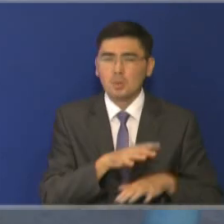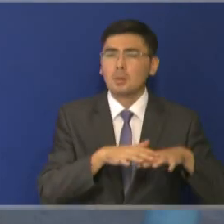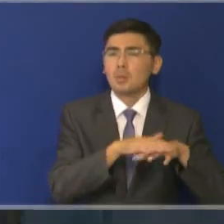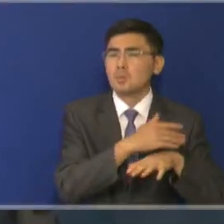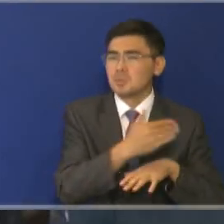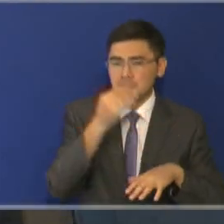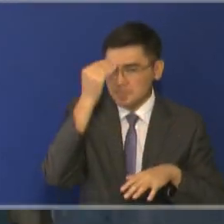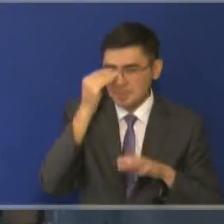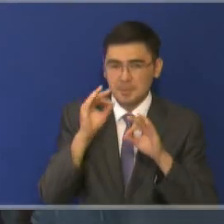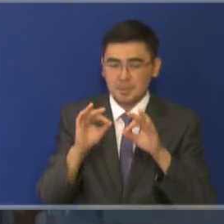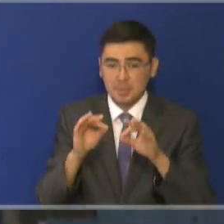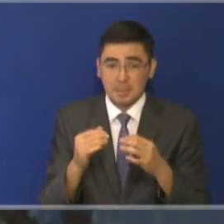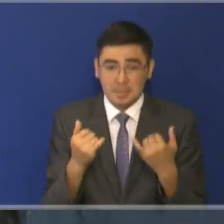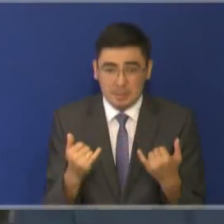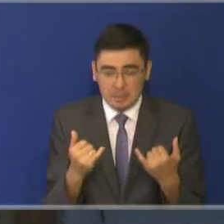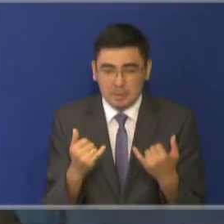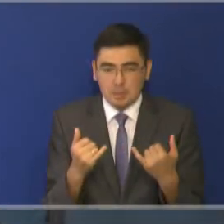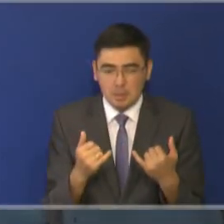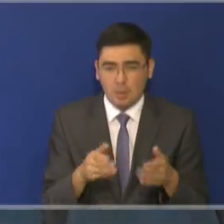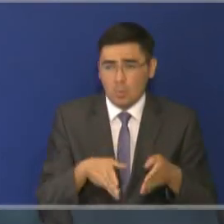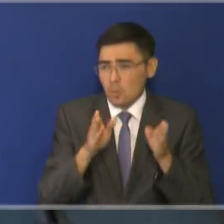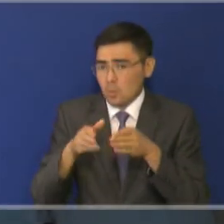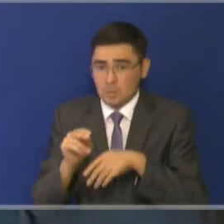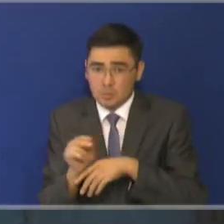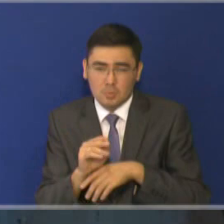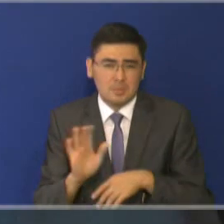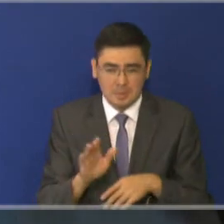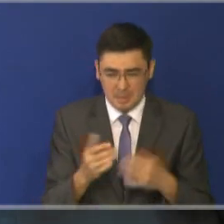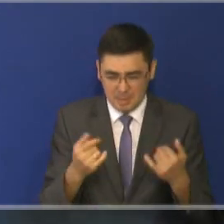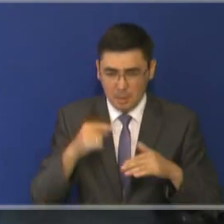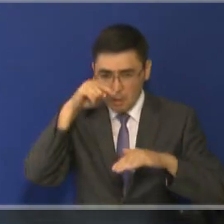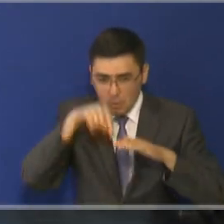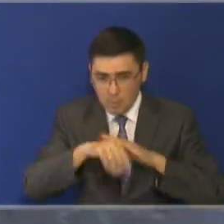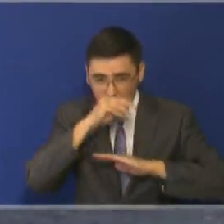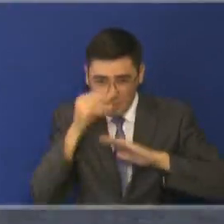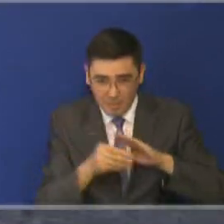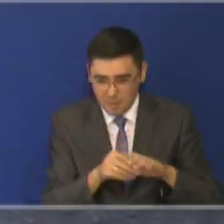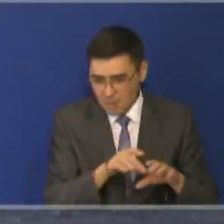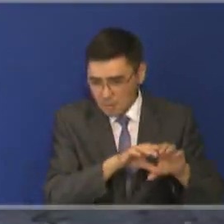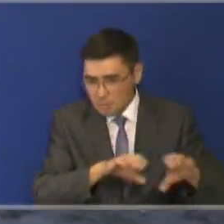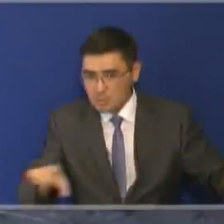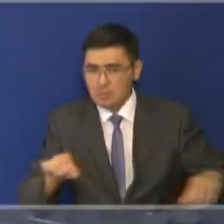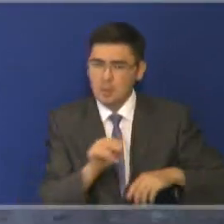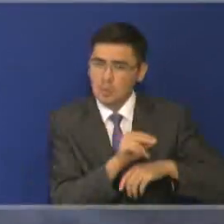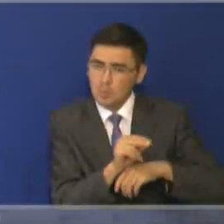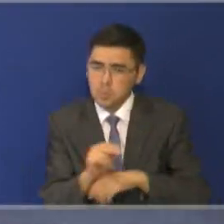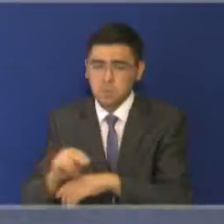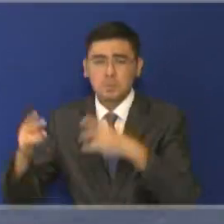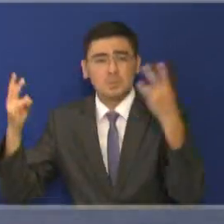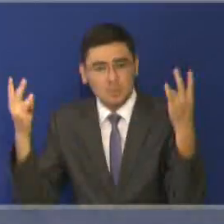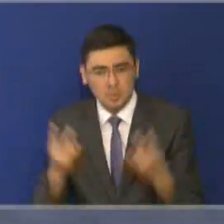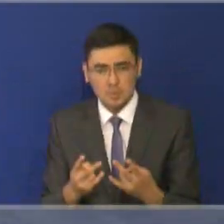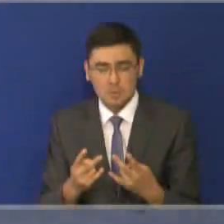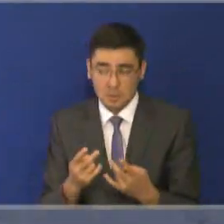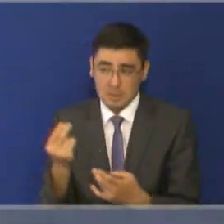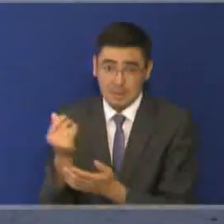үйдегі кіреберісі жөндеуден гөрі жертөледегі жылу жүйесін қалпына келтіру маңызды. сол себепті жиналған қаражат осы мақсаттарға